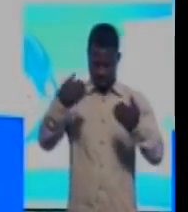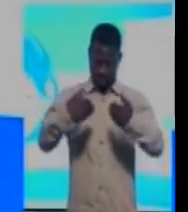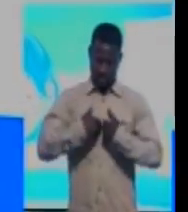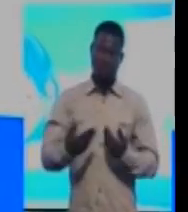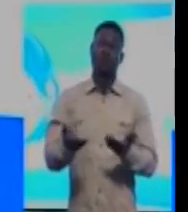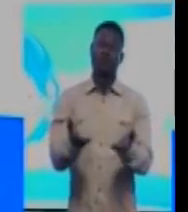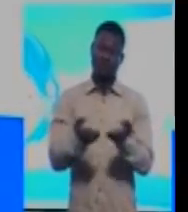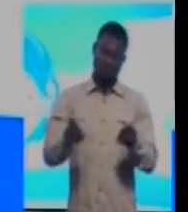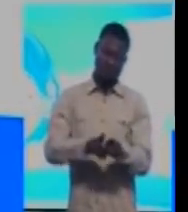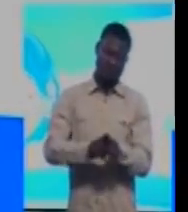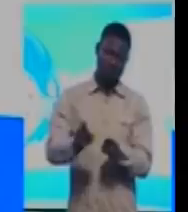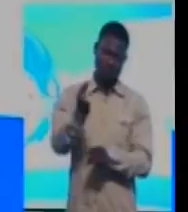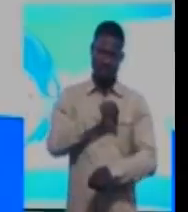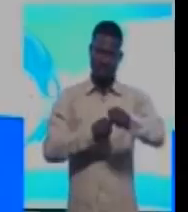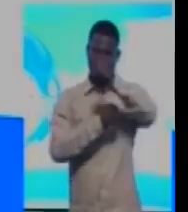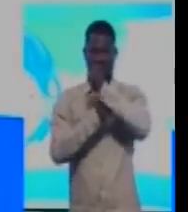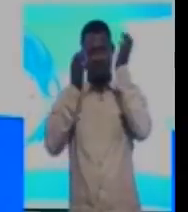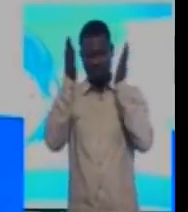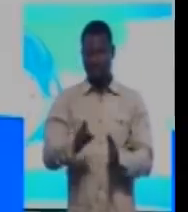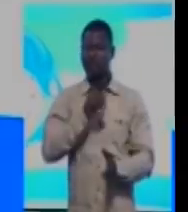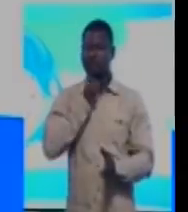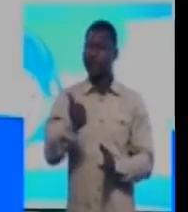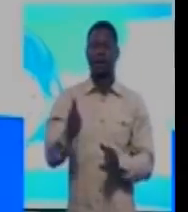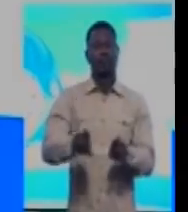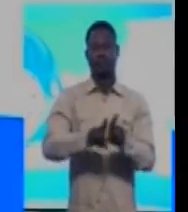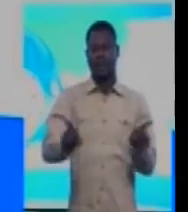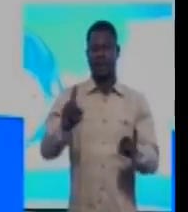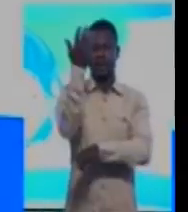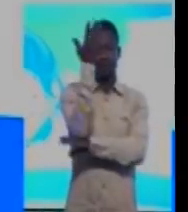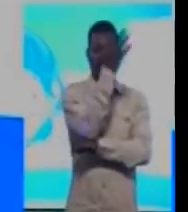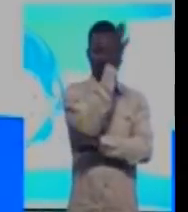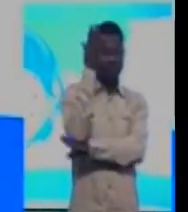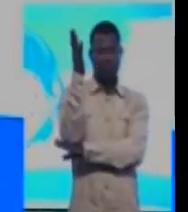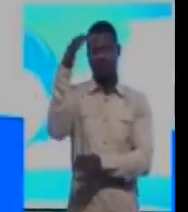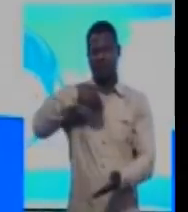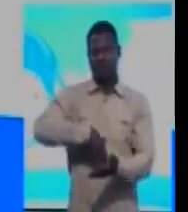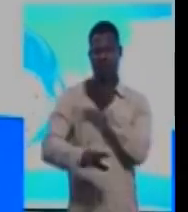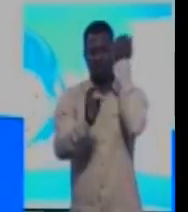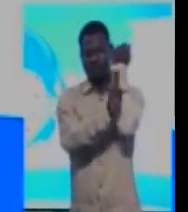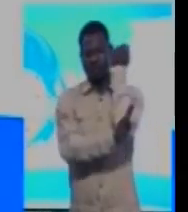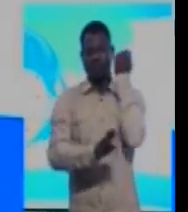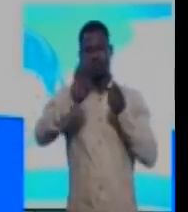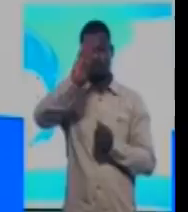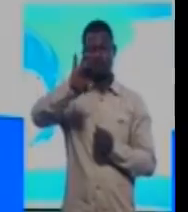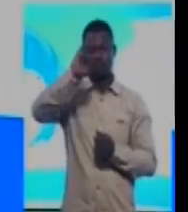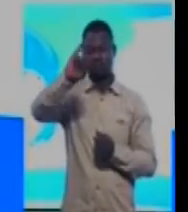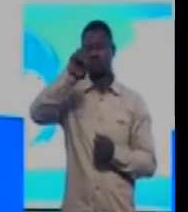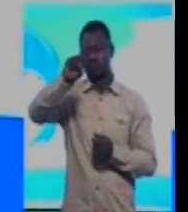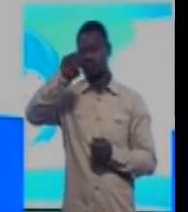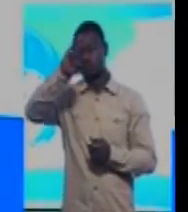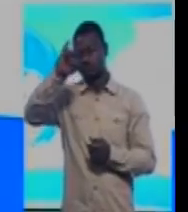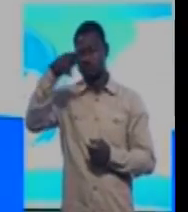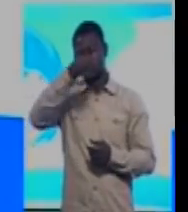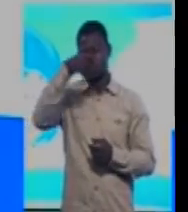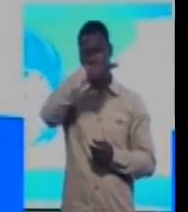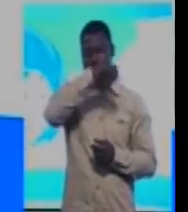il ne s'agit pas là d'une personne, mais plutôt de la forêt classée de Bisiga dans le plateau central. Elle s'étend sur près de 3000 hectares